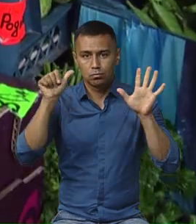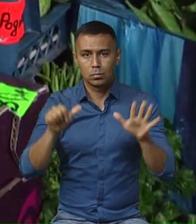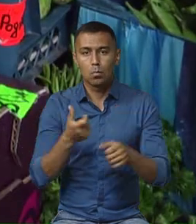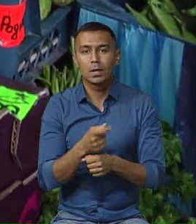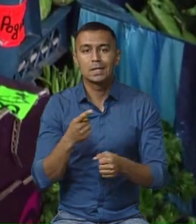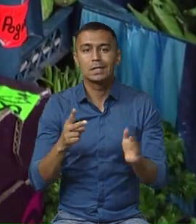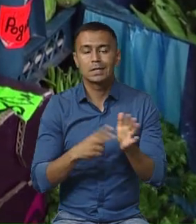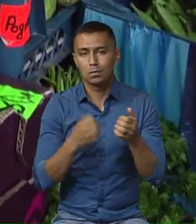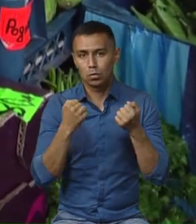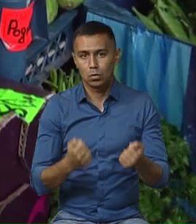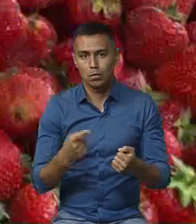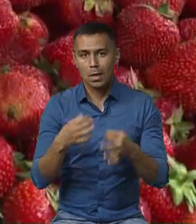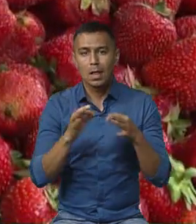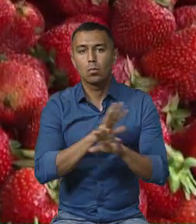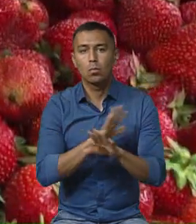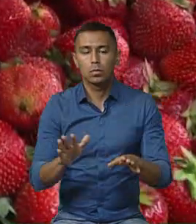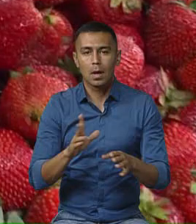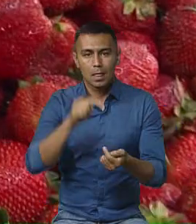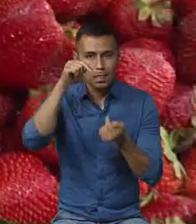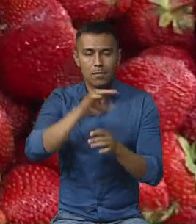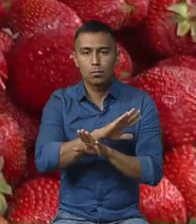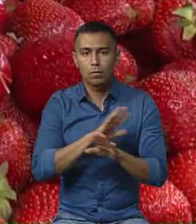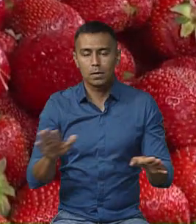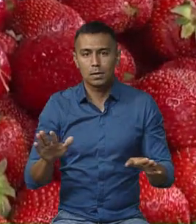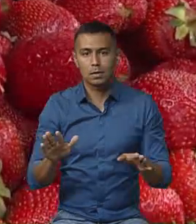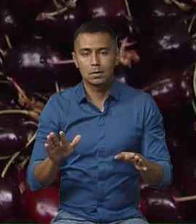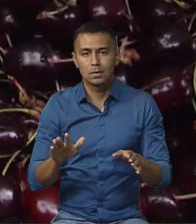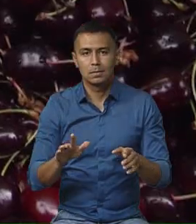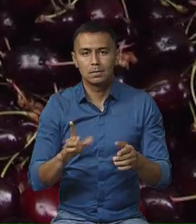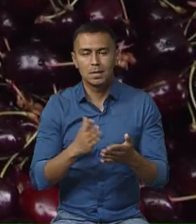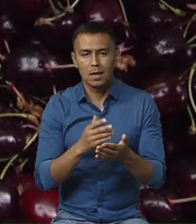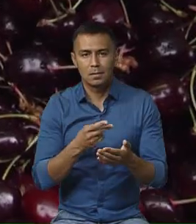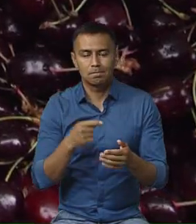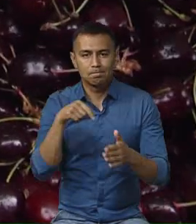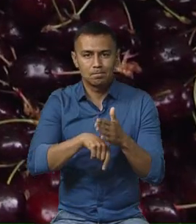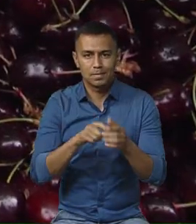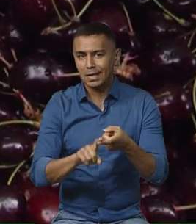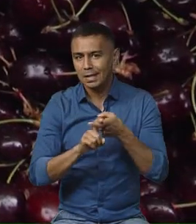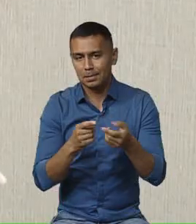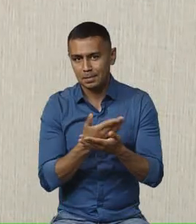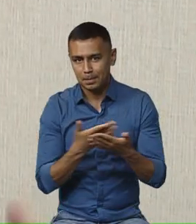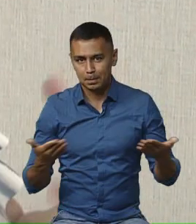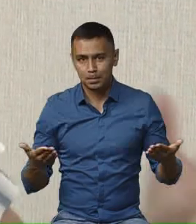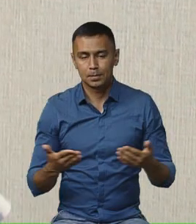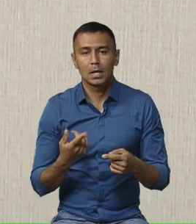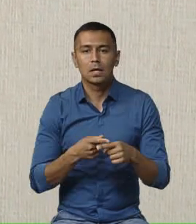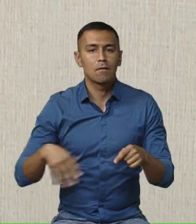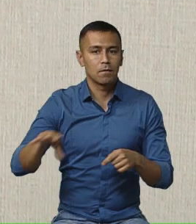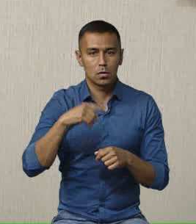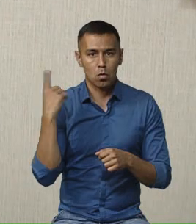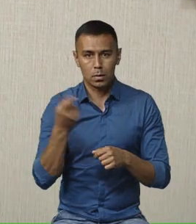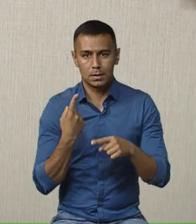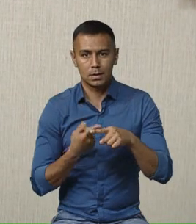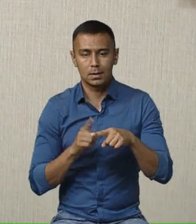тонн. По причині вони не допущені невідповідної органолептичних показників та перевищення залишків нітратів. Це по всій області